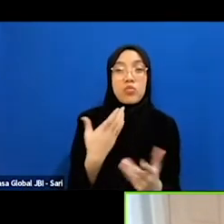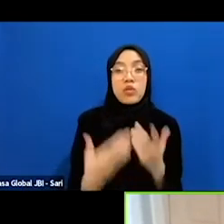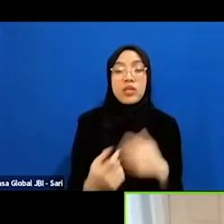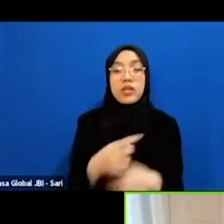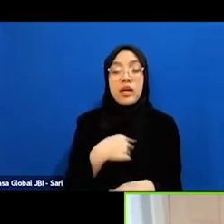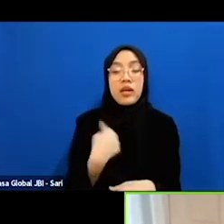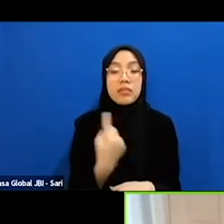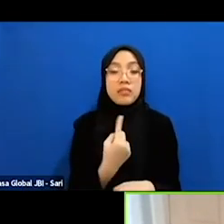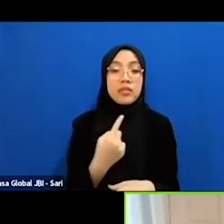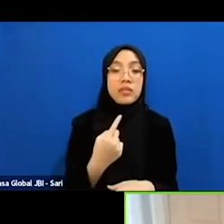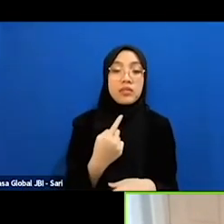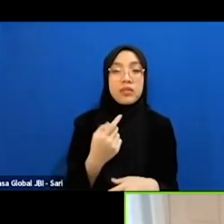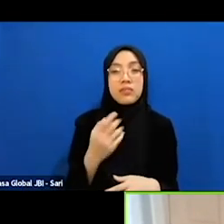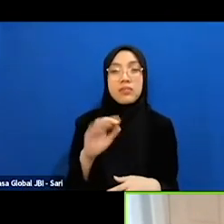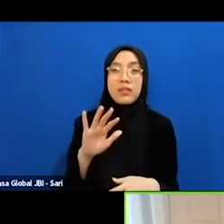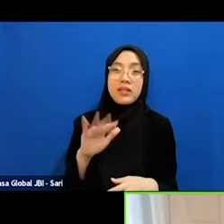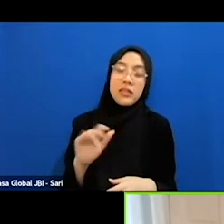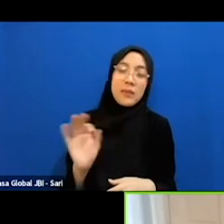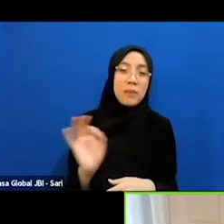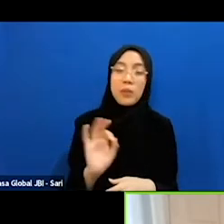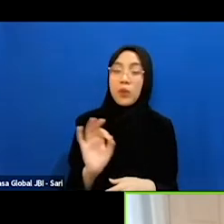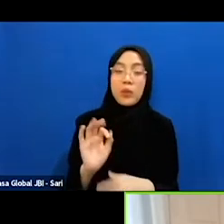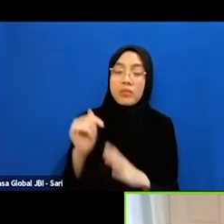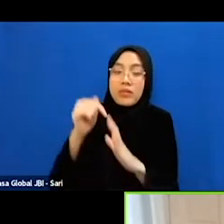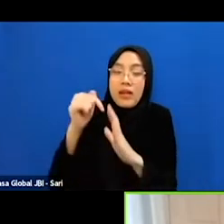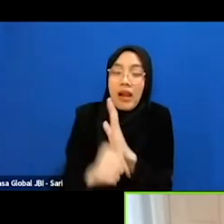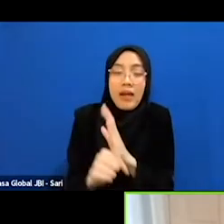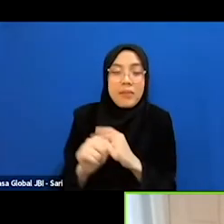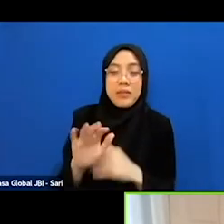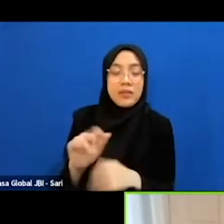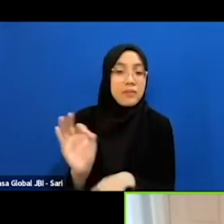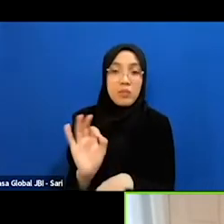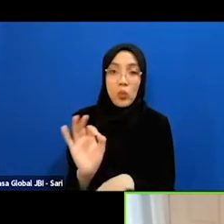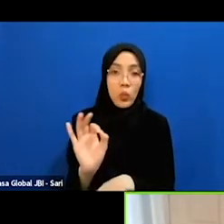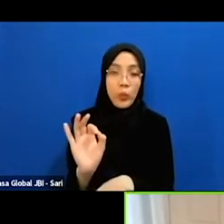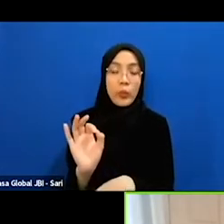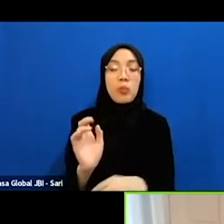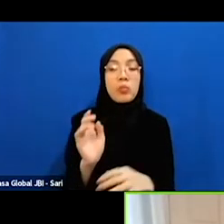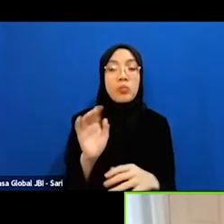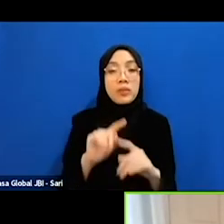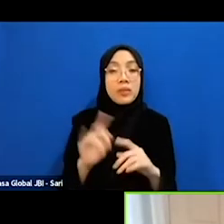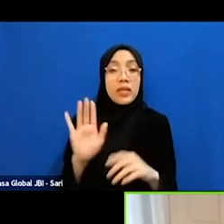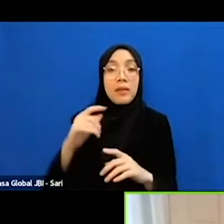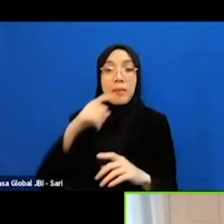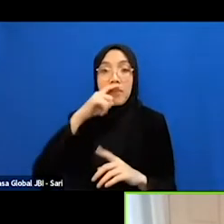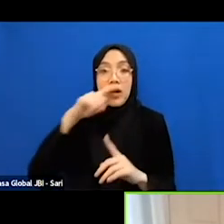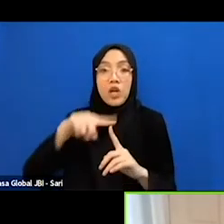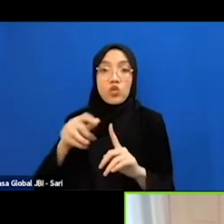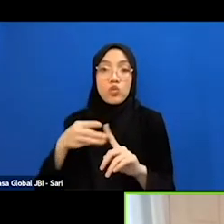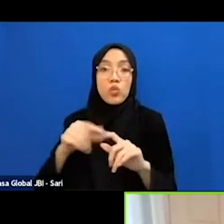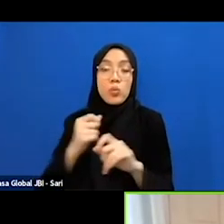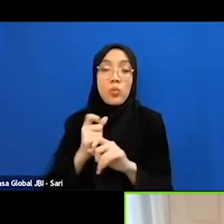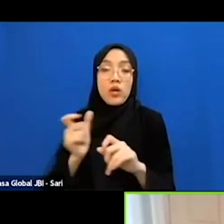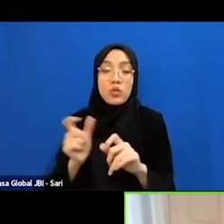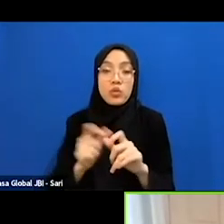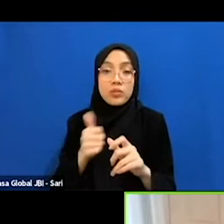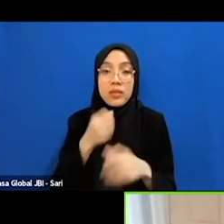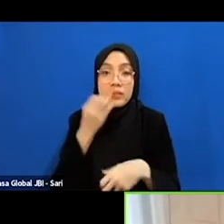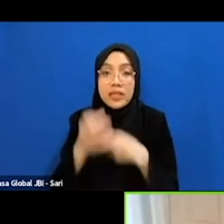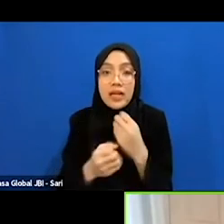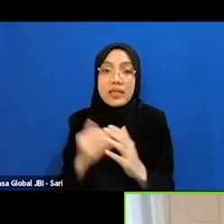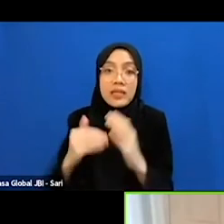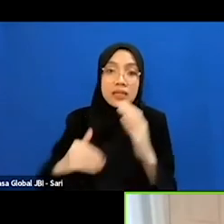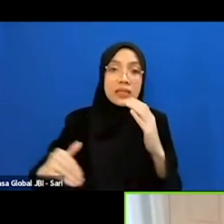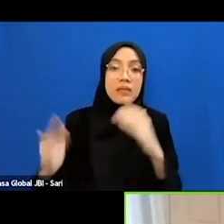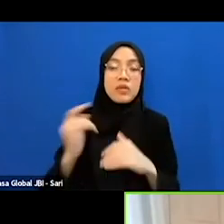menjadi tidak Terlalu Indah Setia dalam studi ini Jadi mungkin nanti jus sepatu bagus mungkin bisa lebih banyak bicara terkait